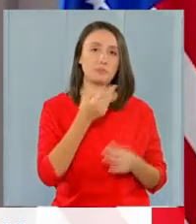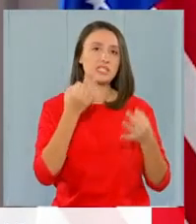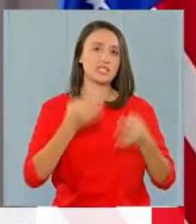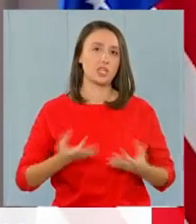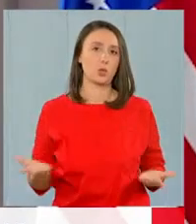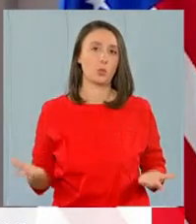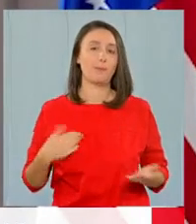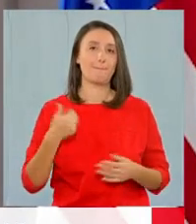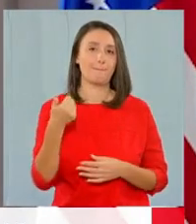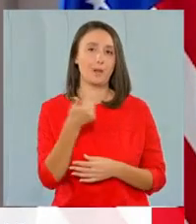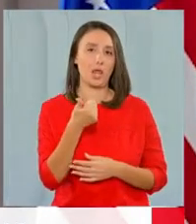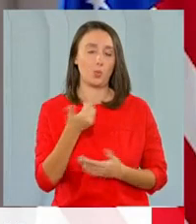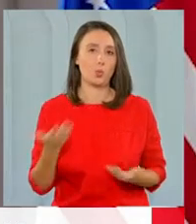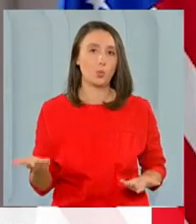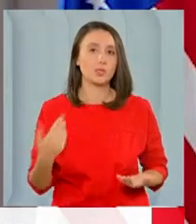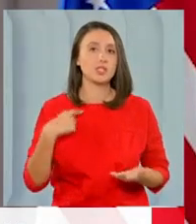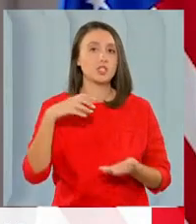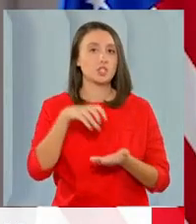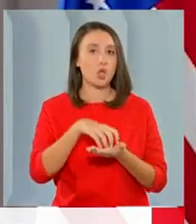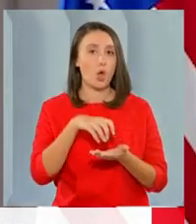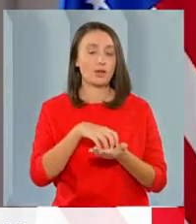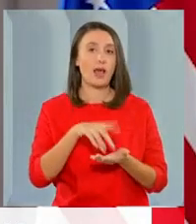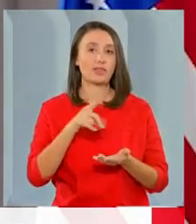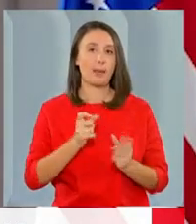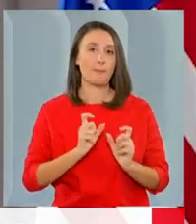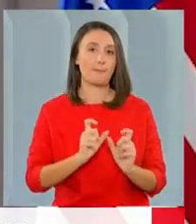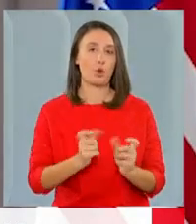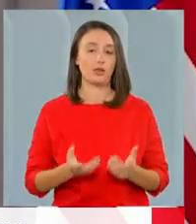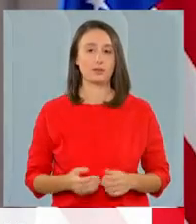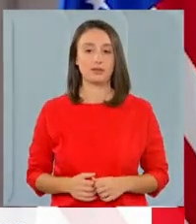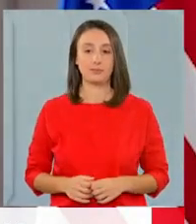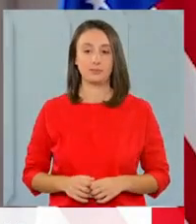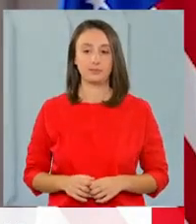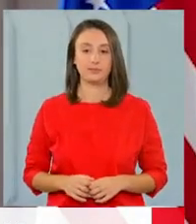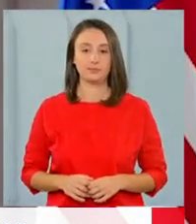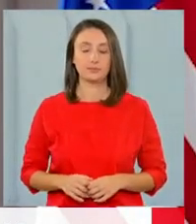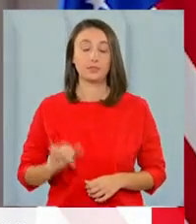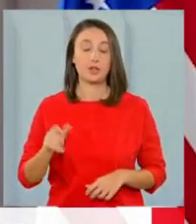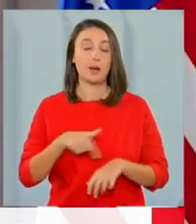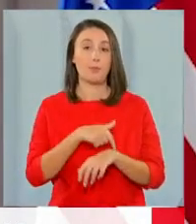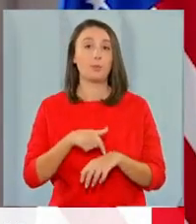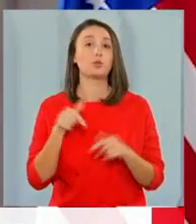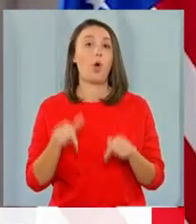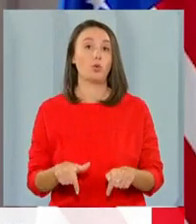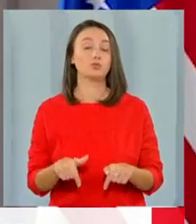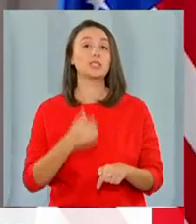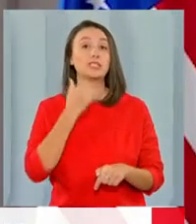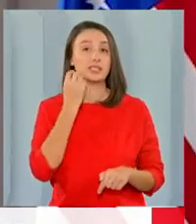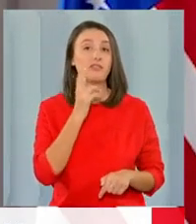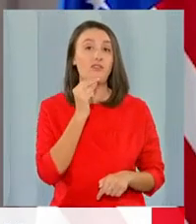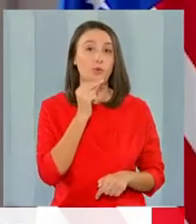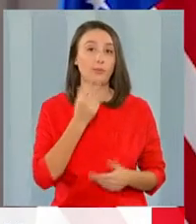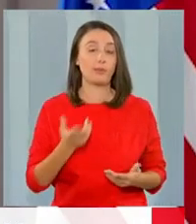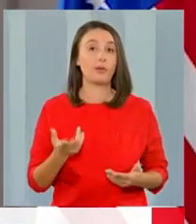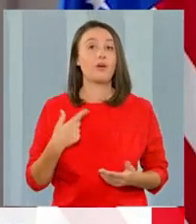În primul rând zona de securitate și la momentul acesta când vorbim